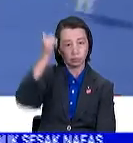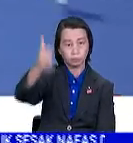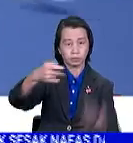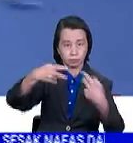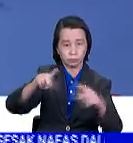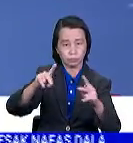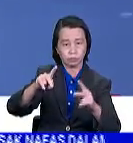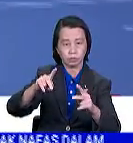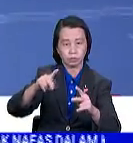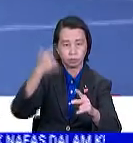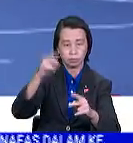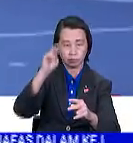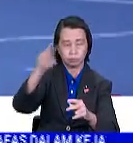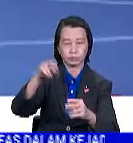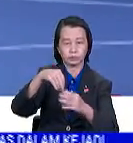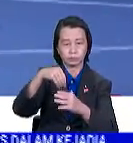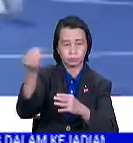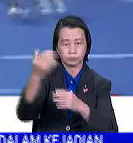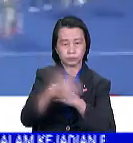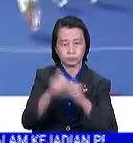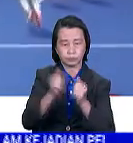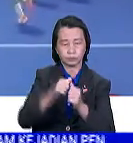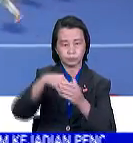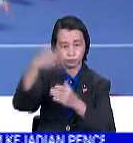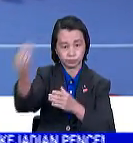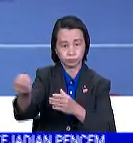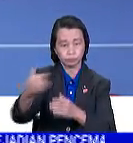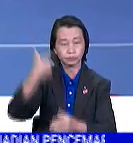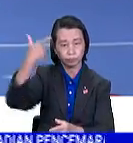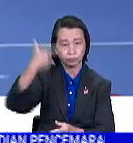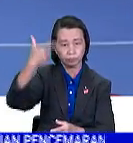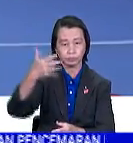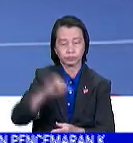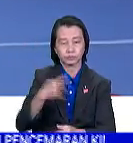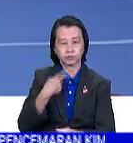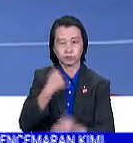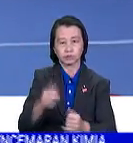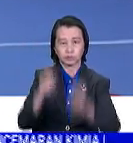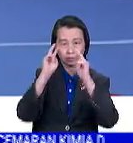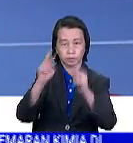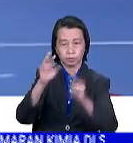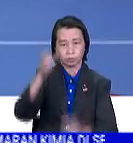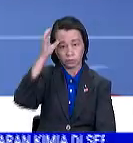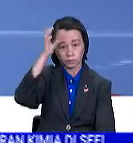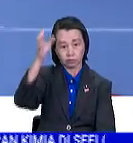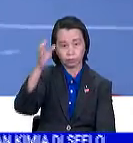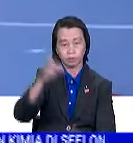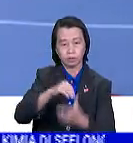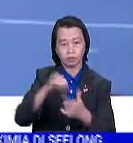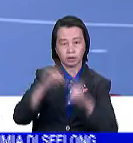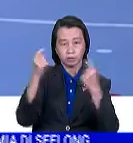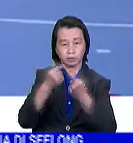some quality matches especially dengan international team. So the main thing is adalah kita nak tengok konsep permainan kita ataupun